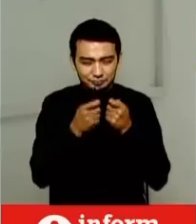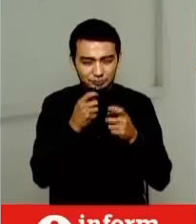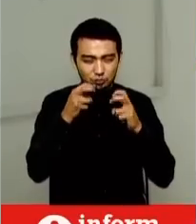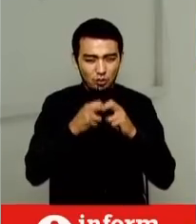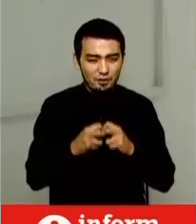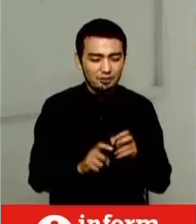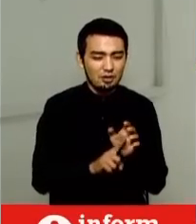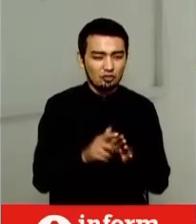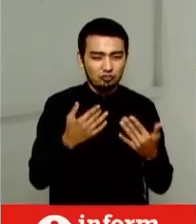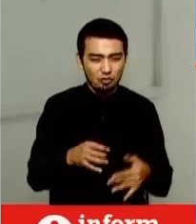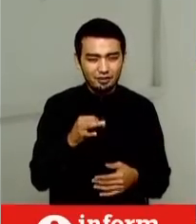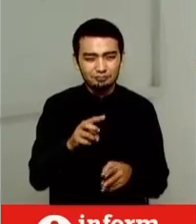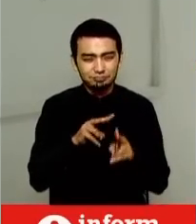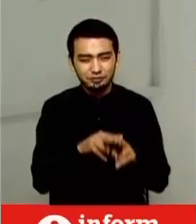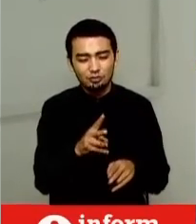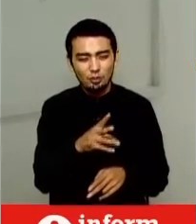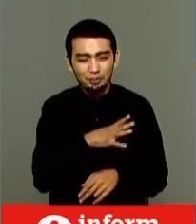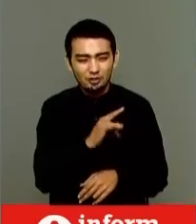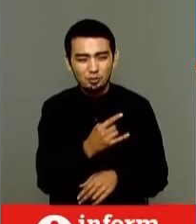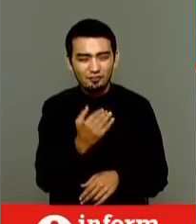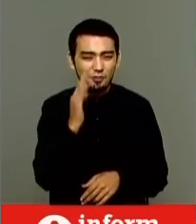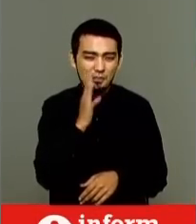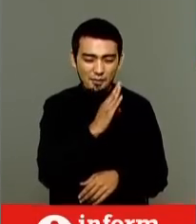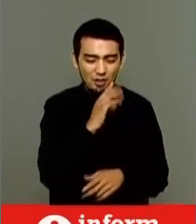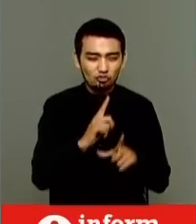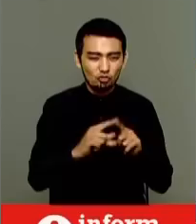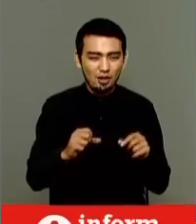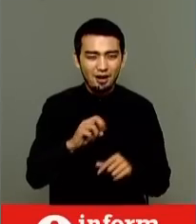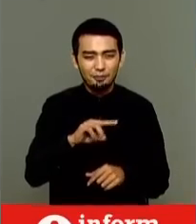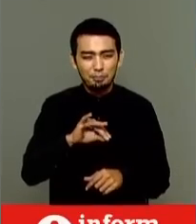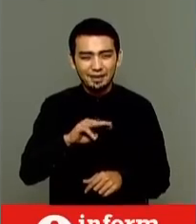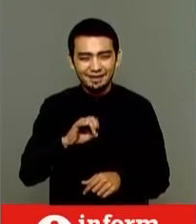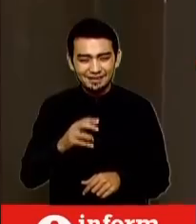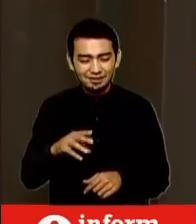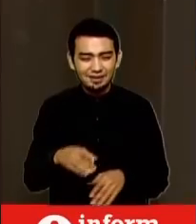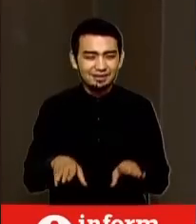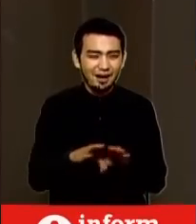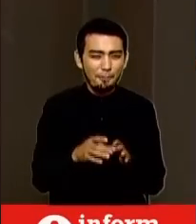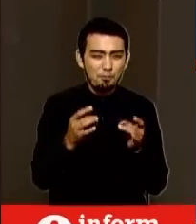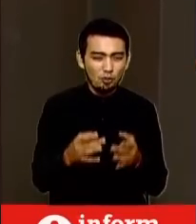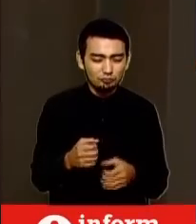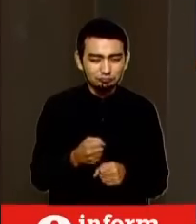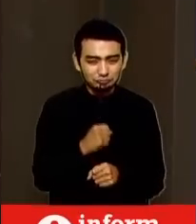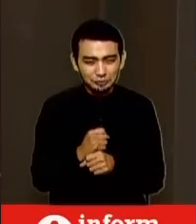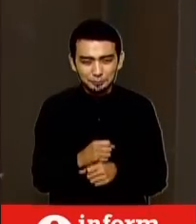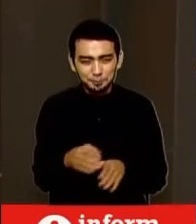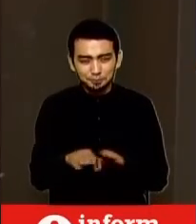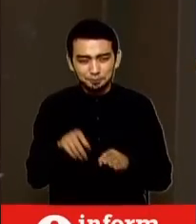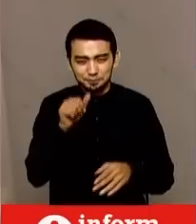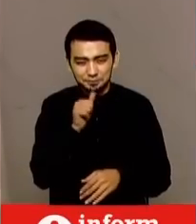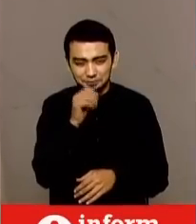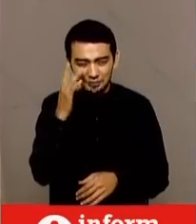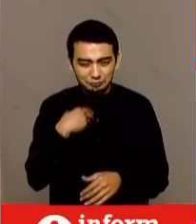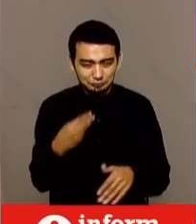тексеріс басталды. Қорлық көрдім деген баланың анасы мектеп әкімшілігі істі жылы жабуға жанталасып жатқанын айтады. Тіпті ақша